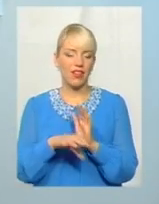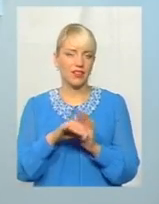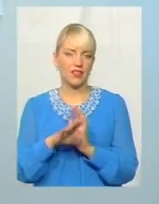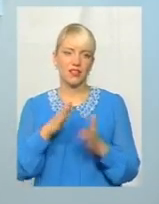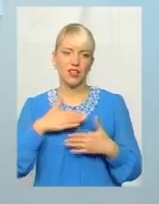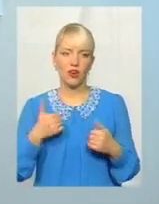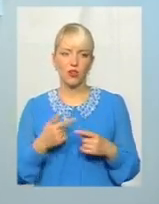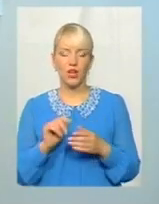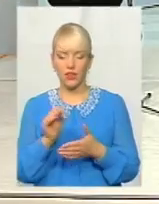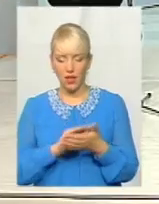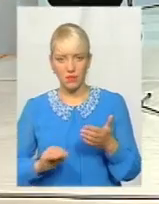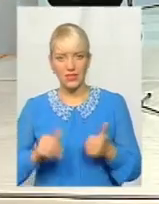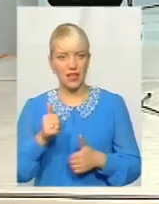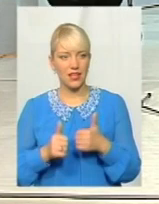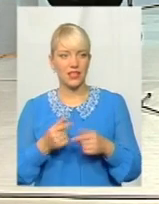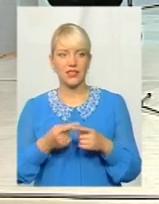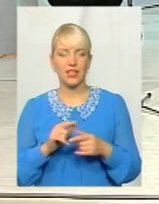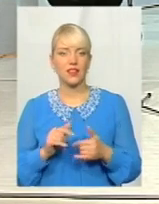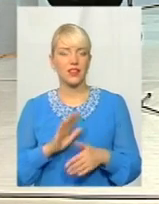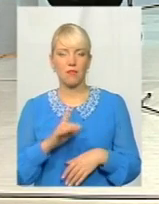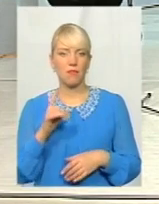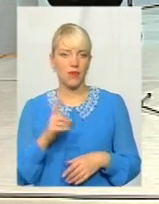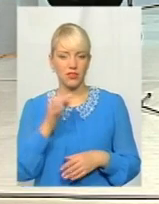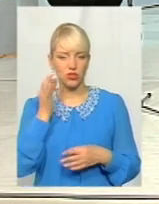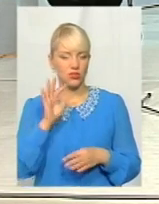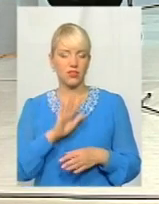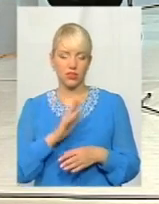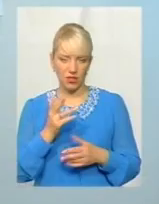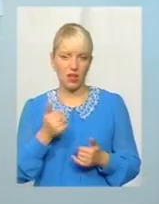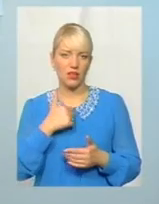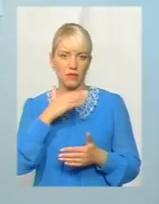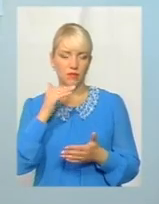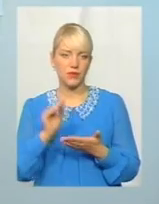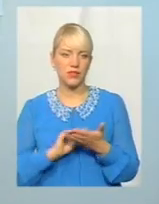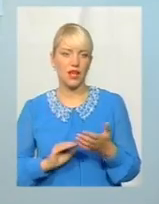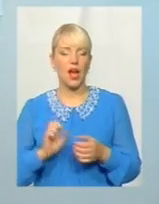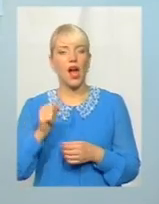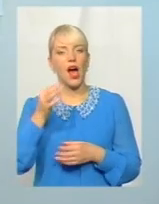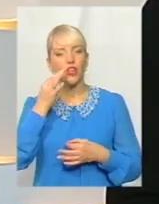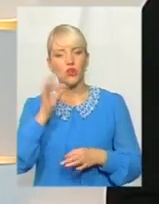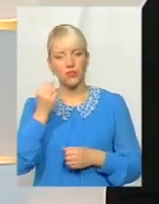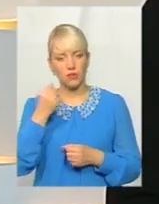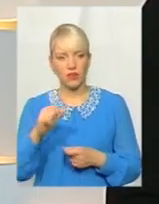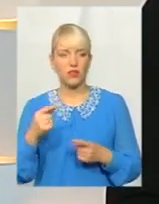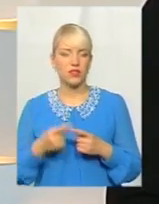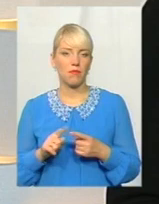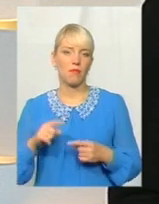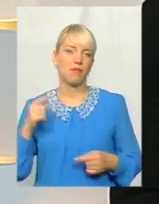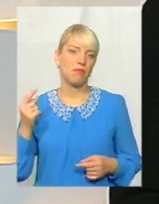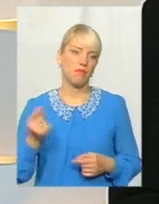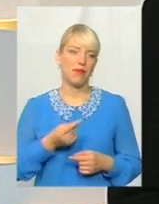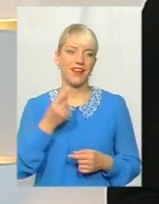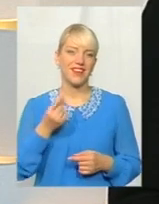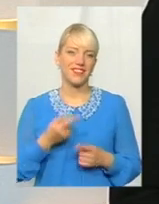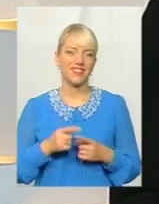не перша, скажімо, не перший досвід, так? Так. Не перший досвід. А досвід перемоги? Перший. Ну, хочеться сподіватися, що